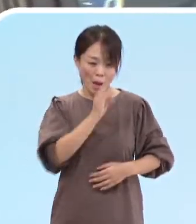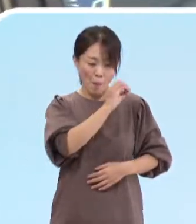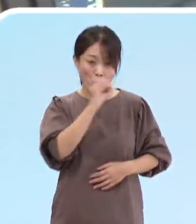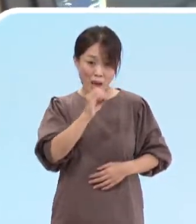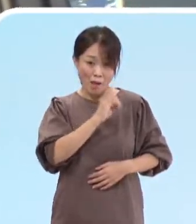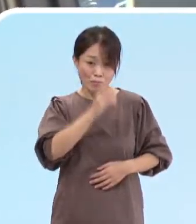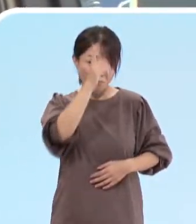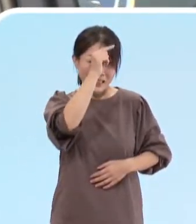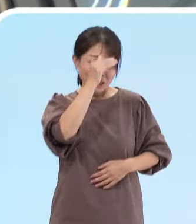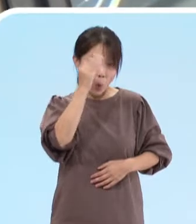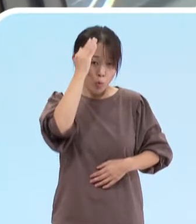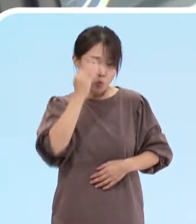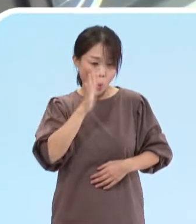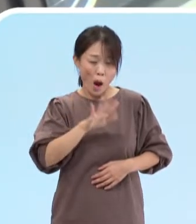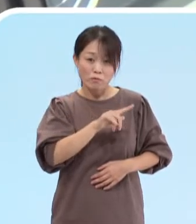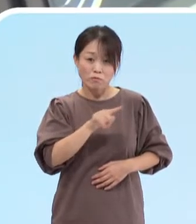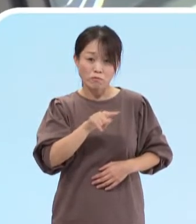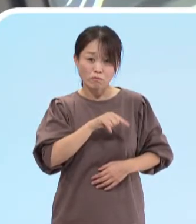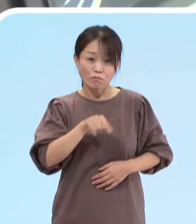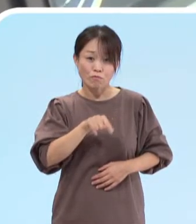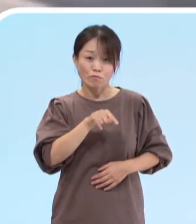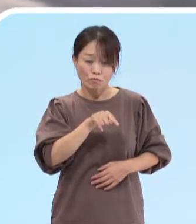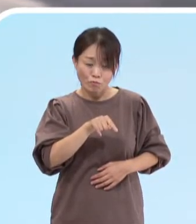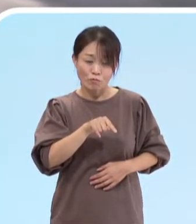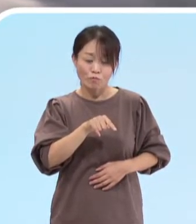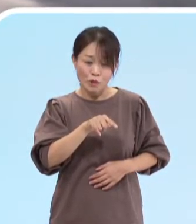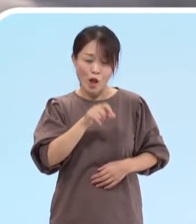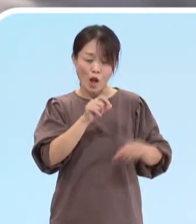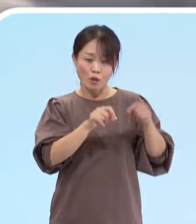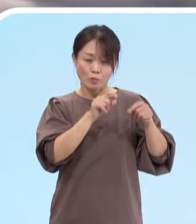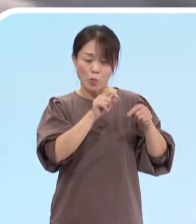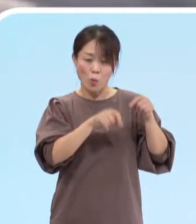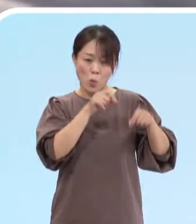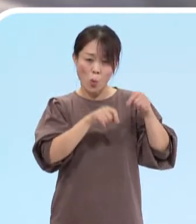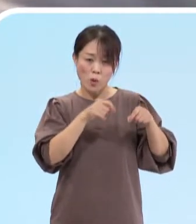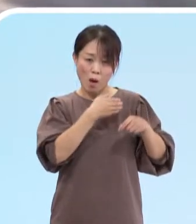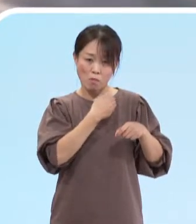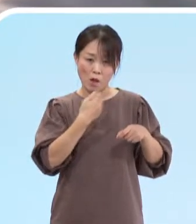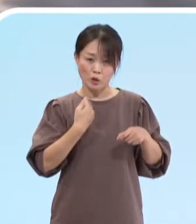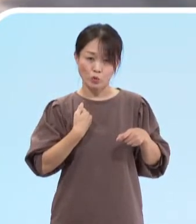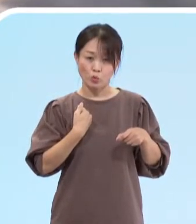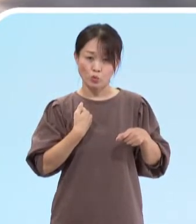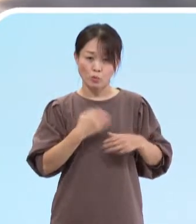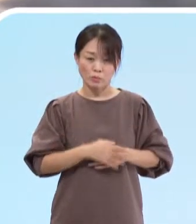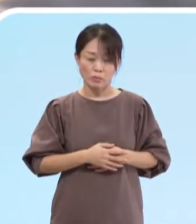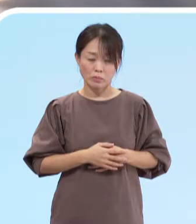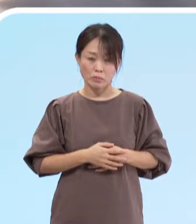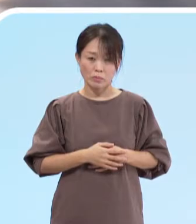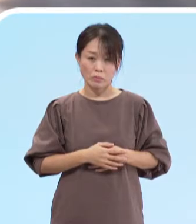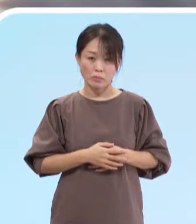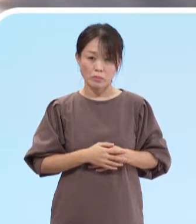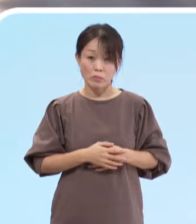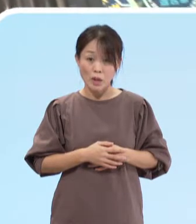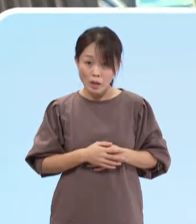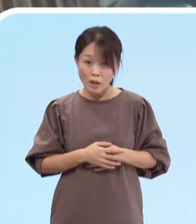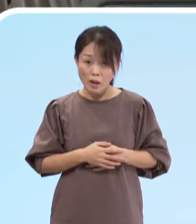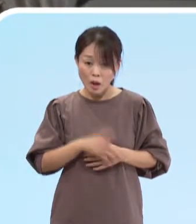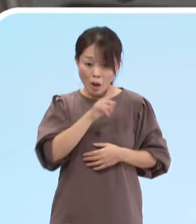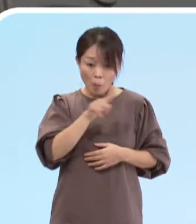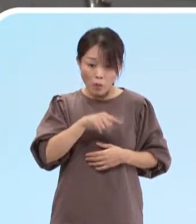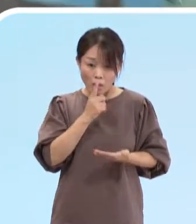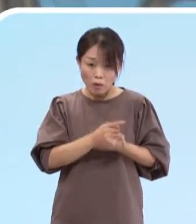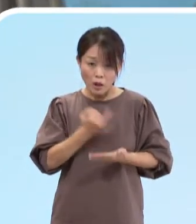にある黄色いボタン、 はい、 黒いボタン、 はい、 そのスイッチだけ、操作方法を覚えていただければ動きます。